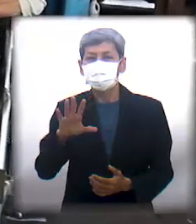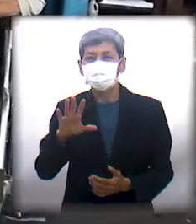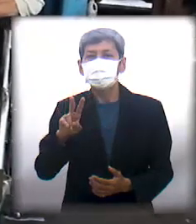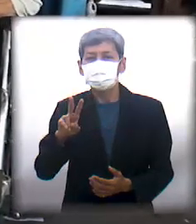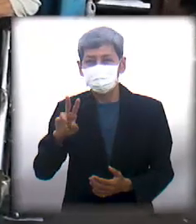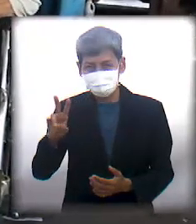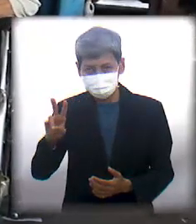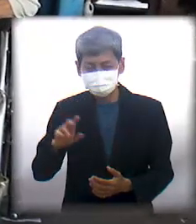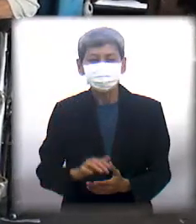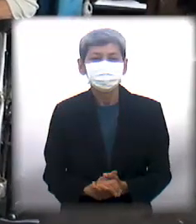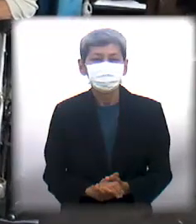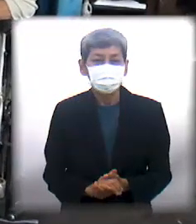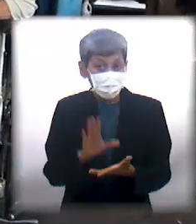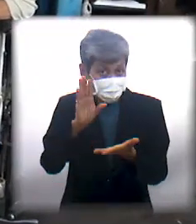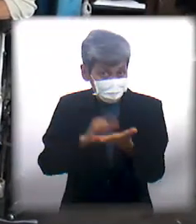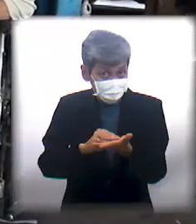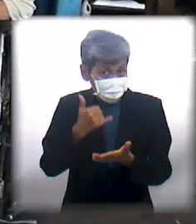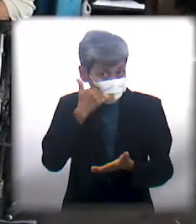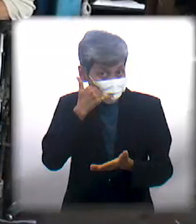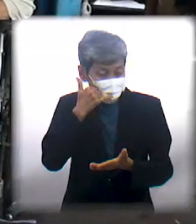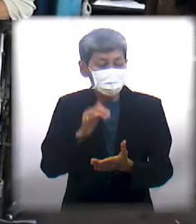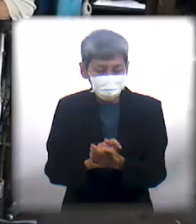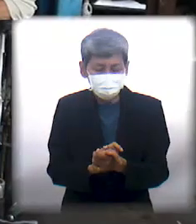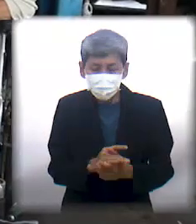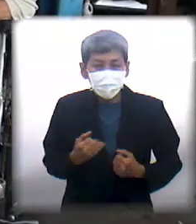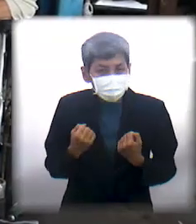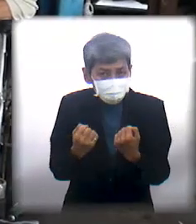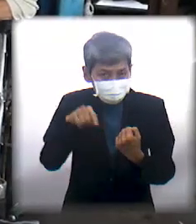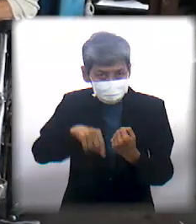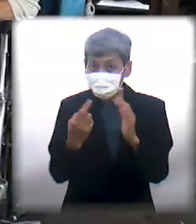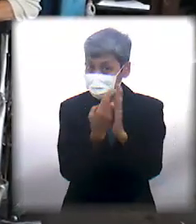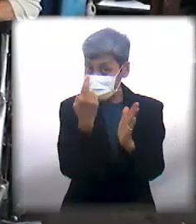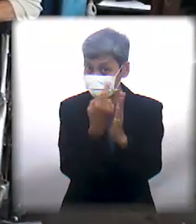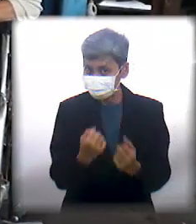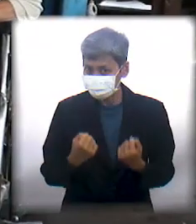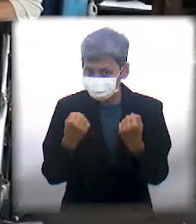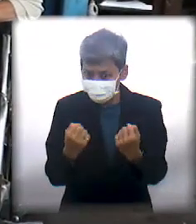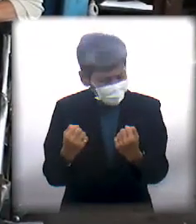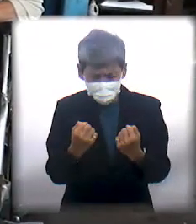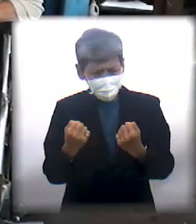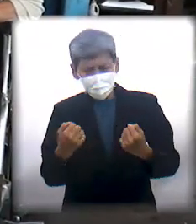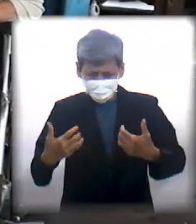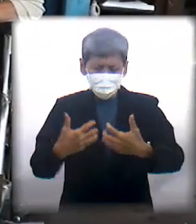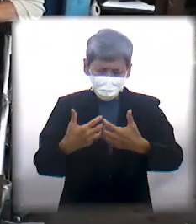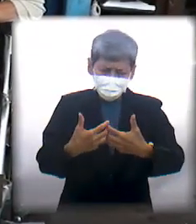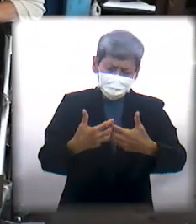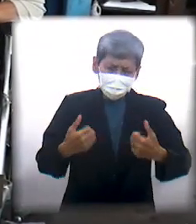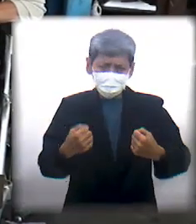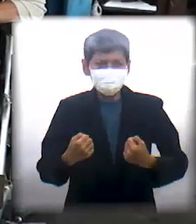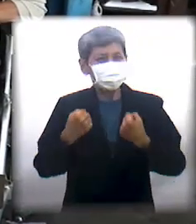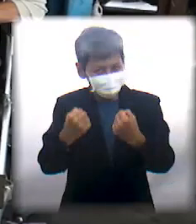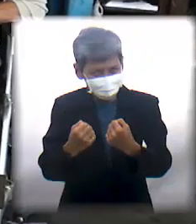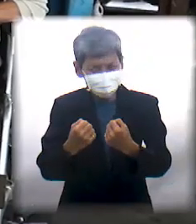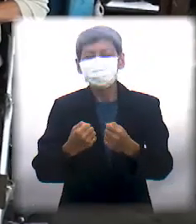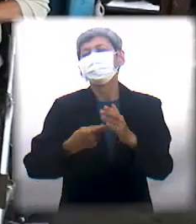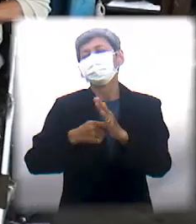0890055727ครับ จดเบอร์โทรศัพท์ไว้เลยค่ะใครผ่านมาดำเนินสะดวกราชบุรีแล้วขับอยู่โอ้รถมีปัญหามาหาช่